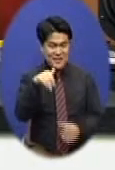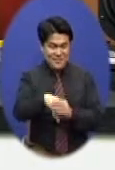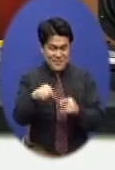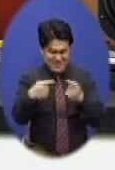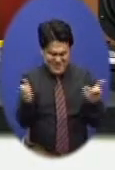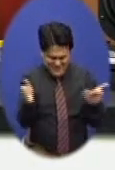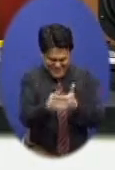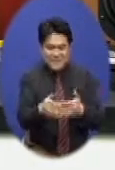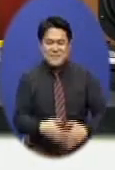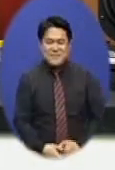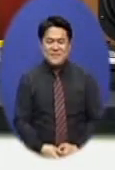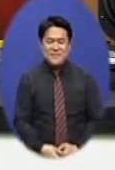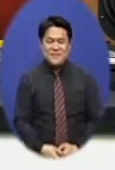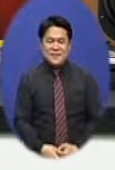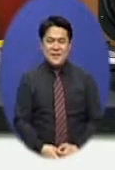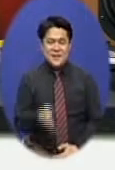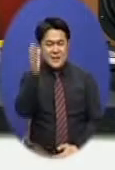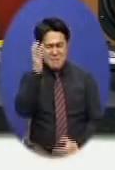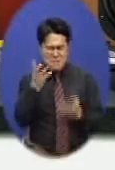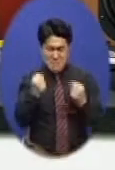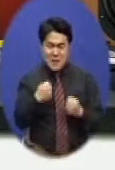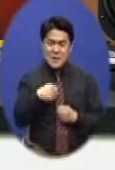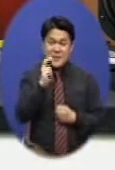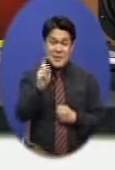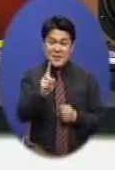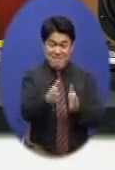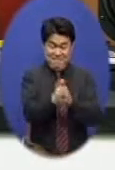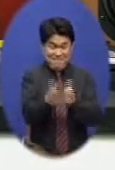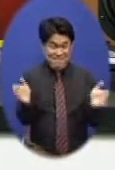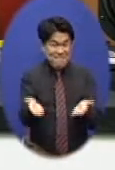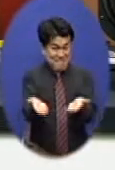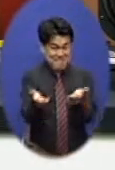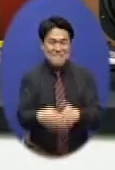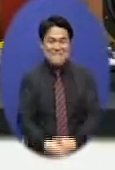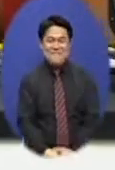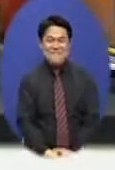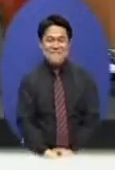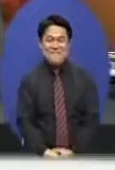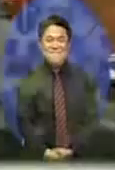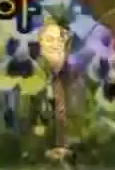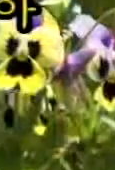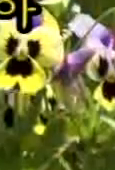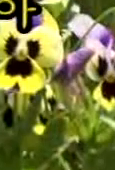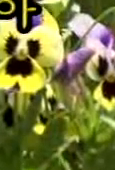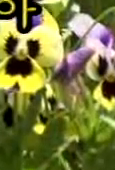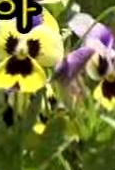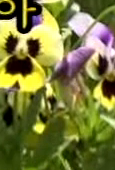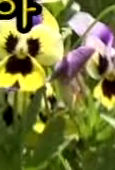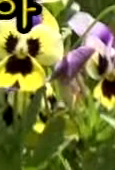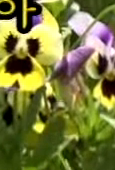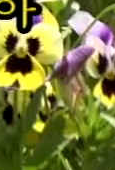투표가 완료됩니다. 그렇습니다. 자, 많은 기대하시면서 춘향아 네. 음악 주세요. 주세요.